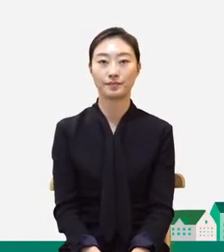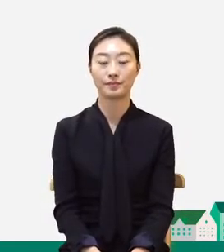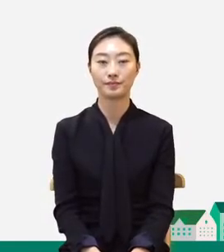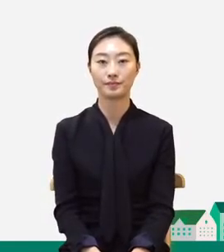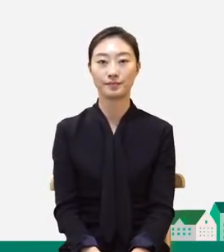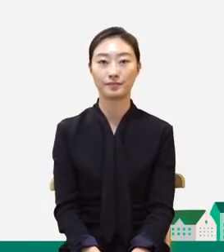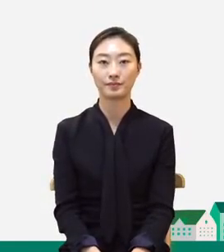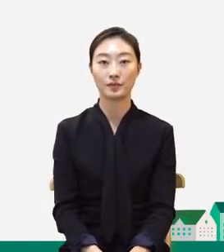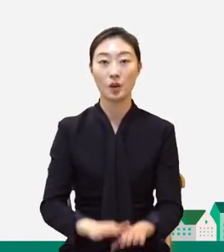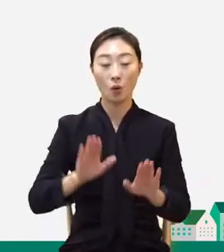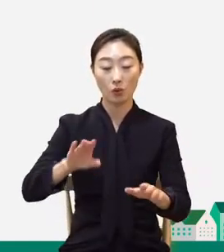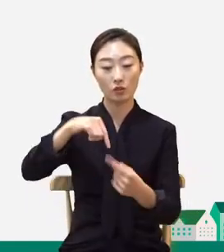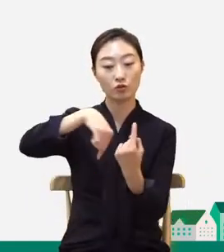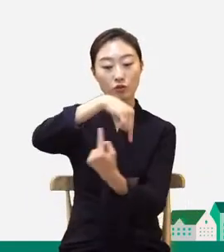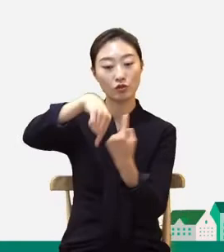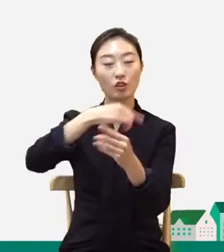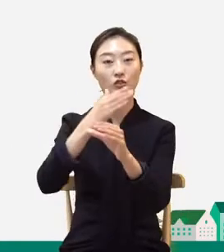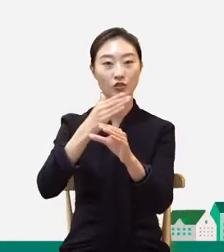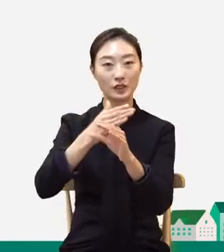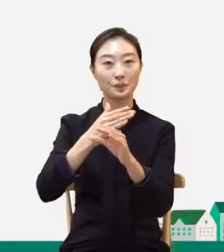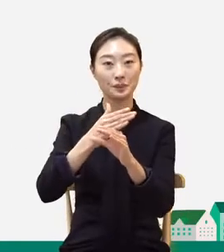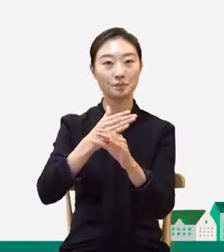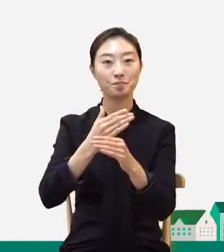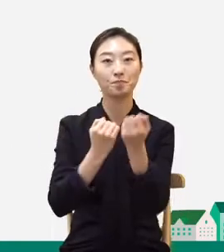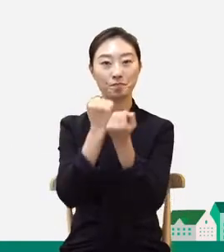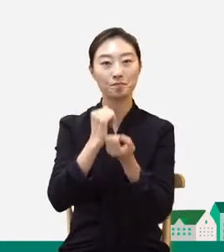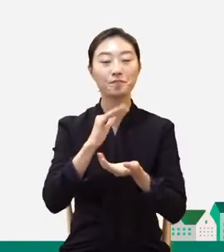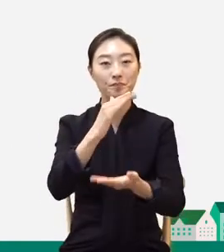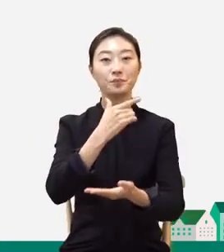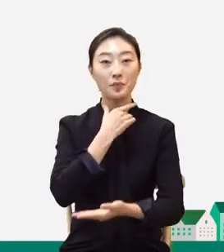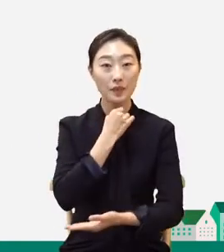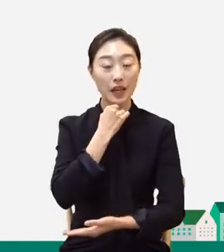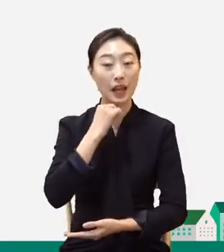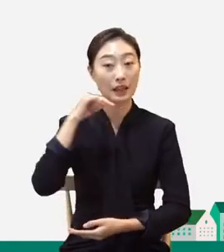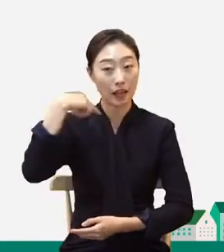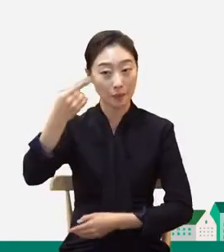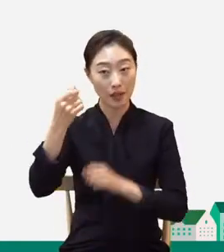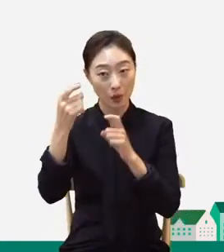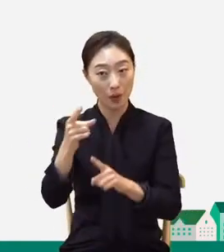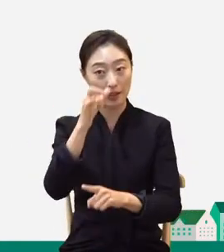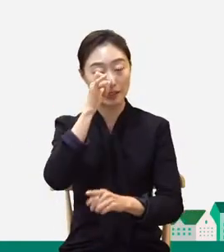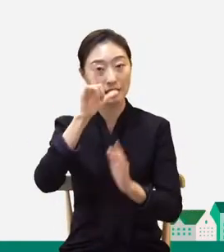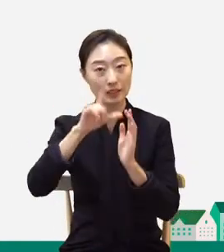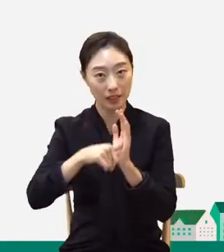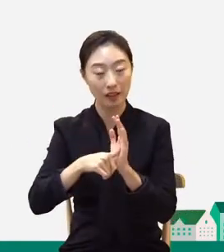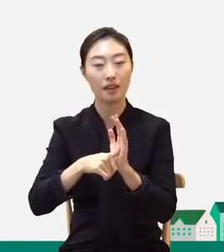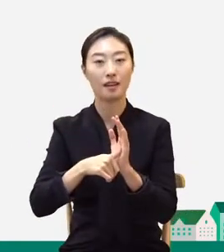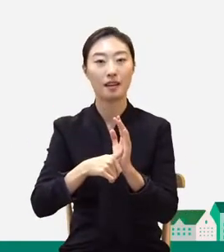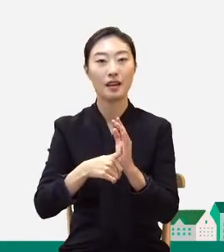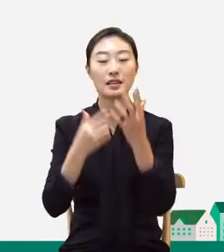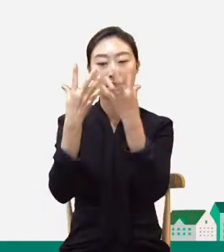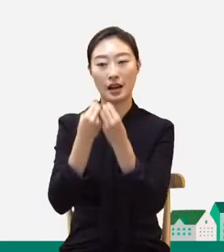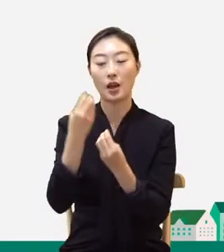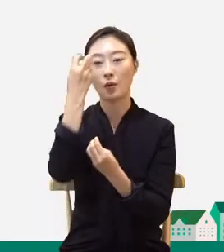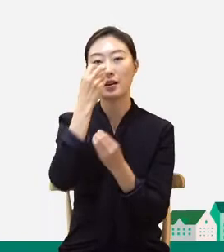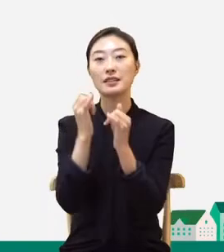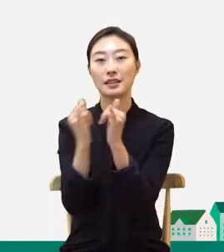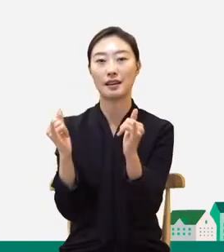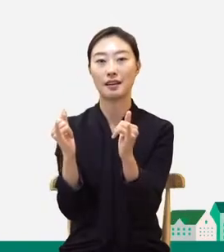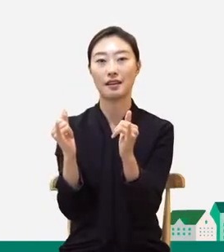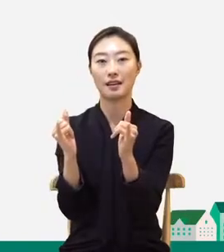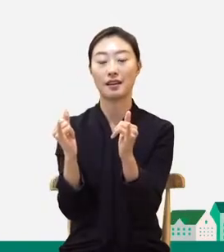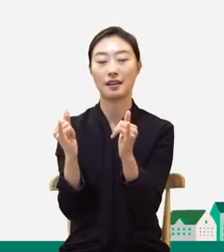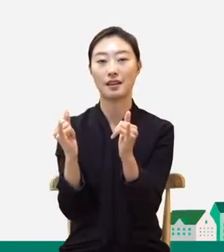오늘은 운영 중심으로 말씀드렸고, 이제 기회가 되면 다음에 말씀 공유할 기회가 있다면 사례 관리자가